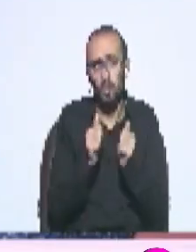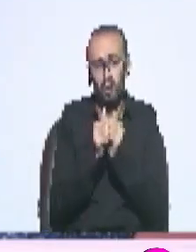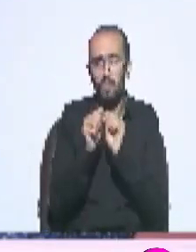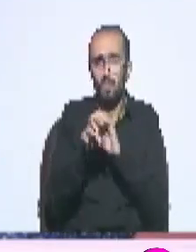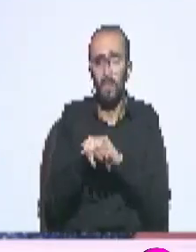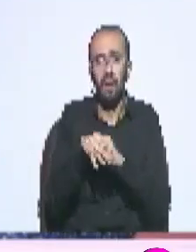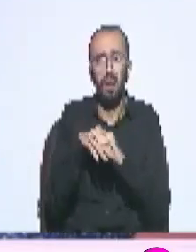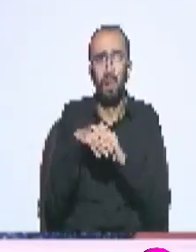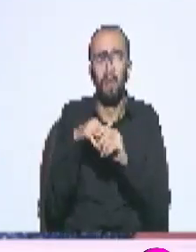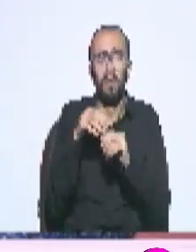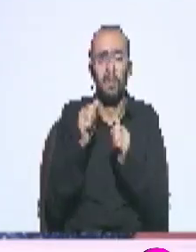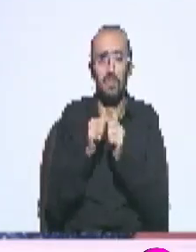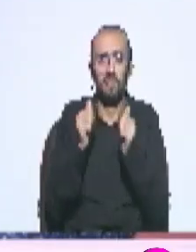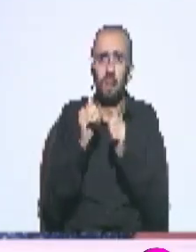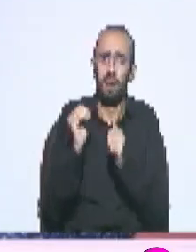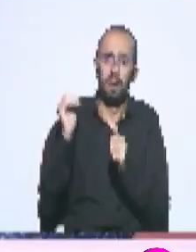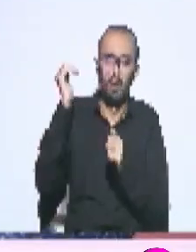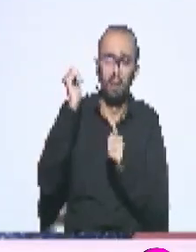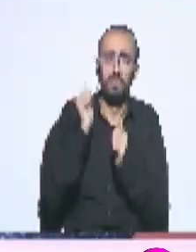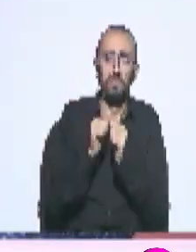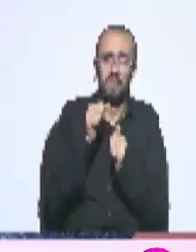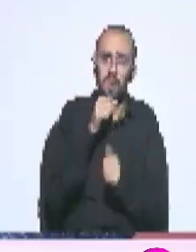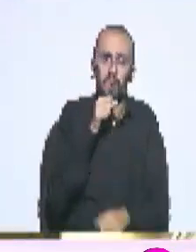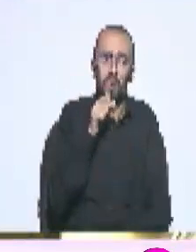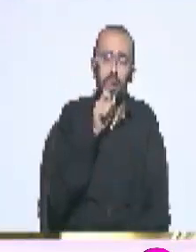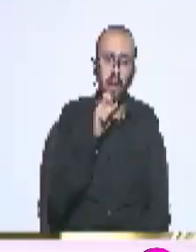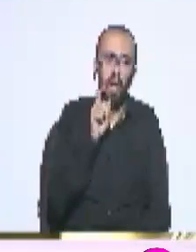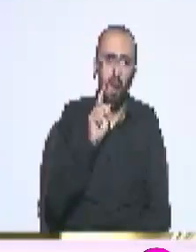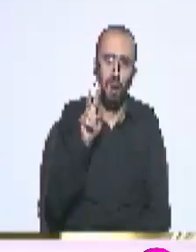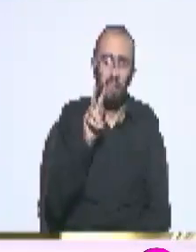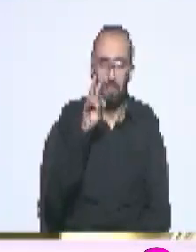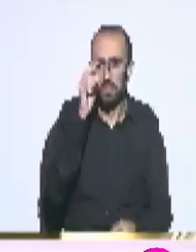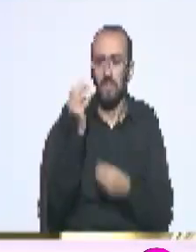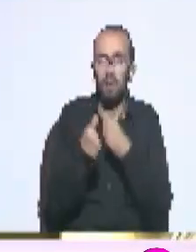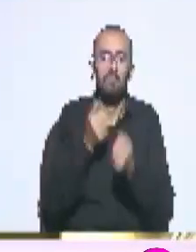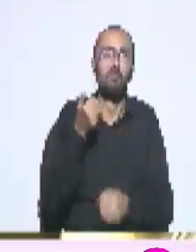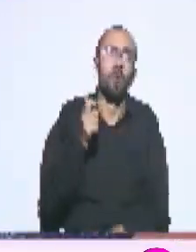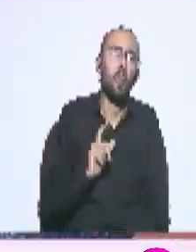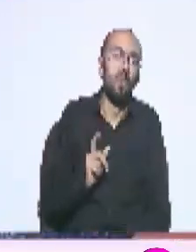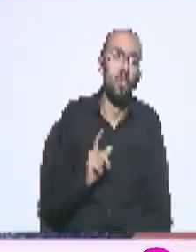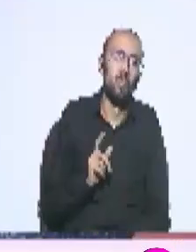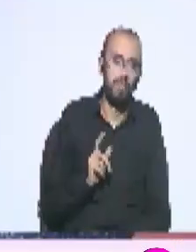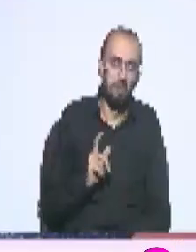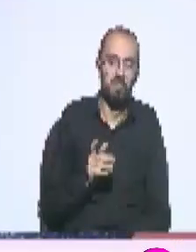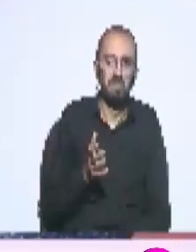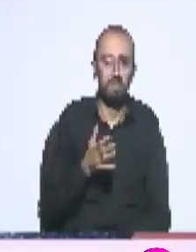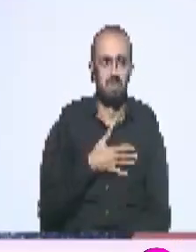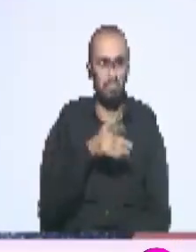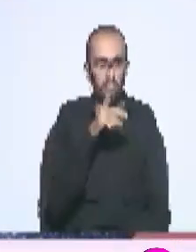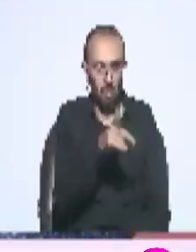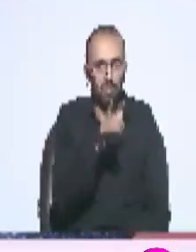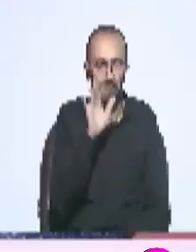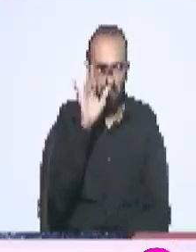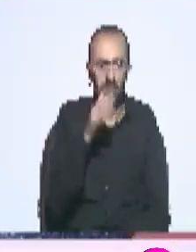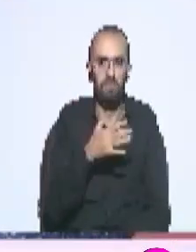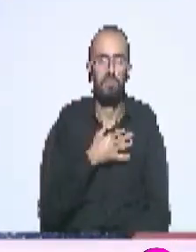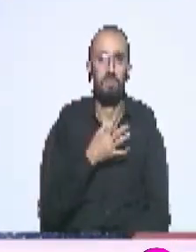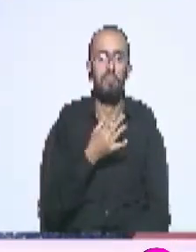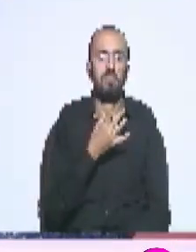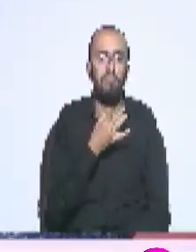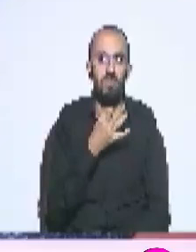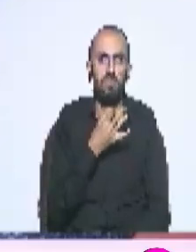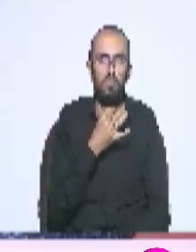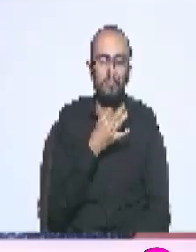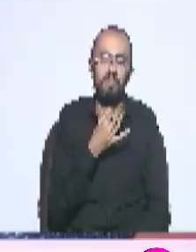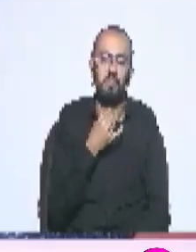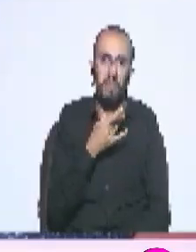مع اهاليهم الكبار ممكن تكون الطريقه ضايقتني مثلا الطريقه بقر بمشاعري ينفع احس كده ينفع